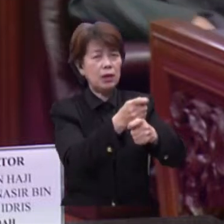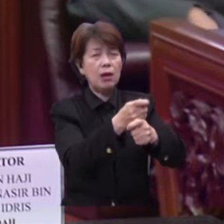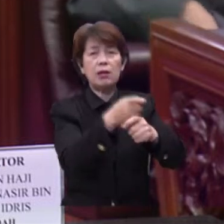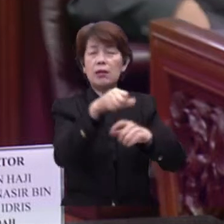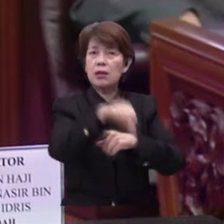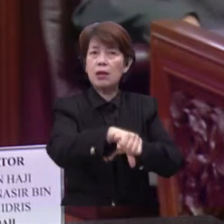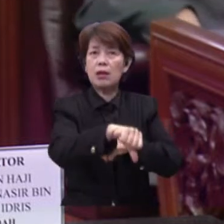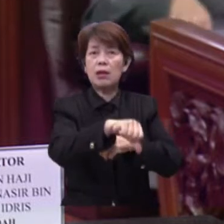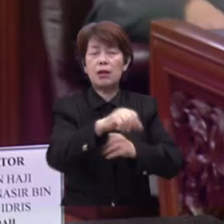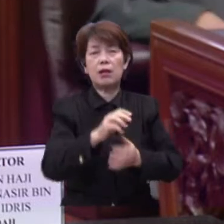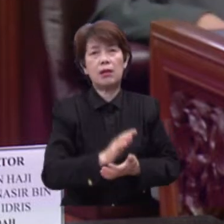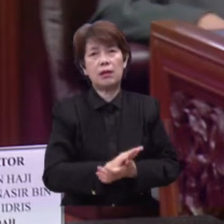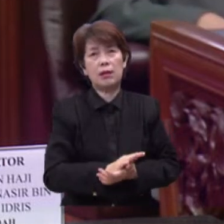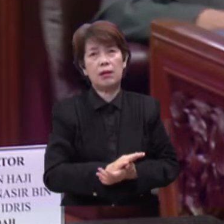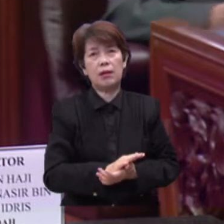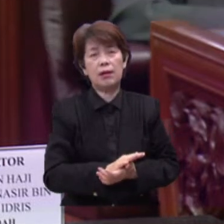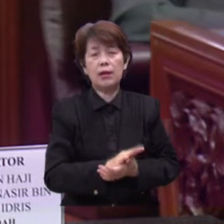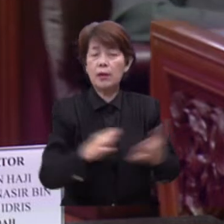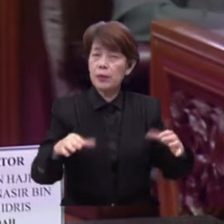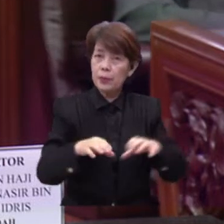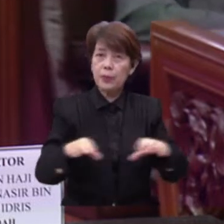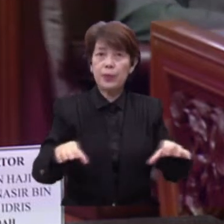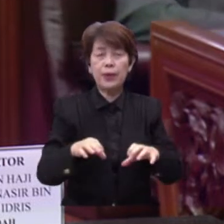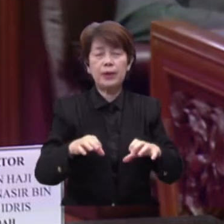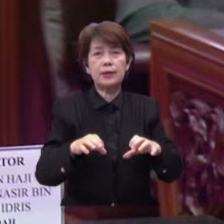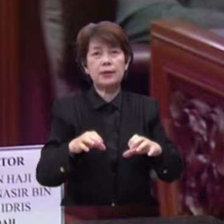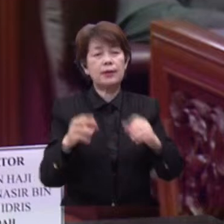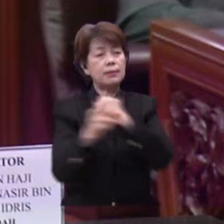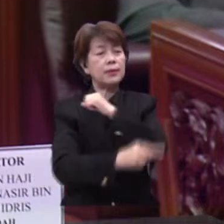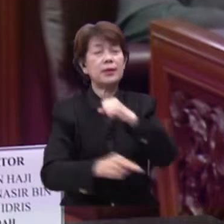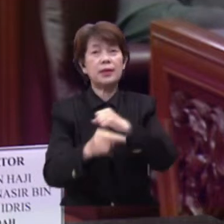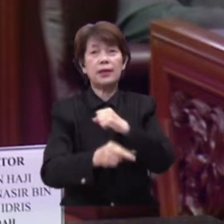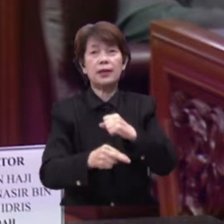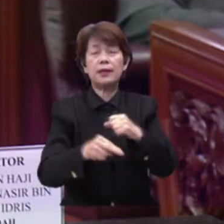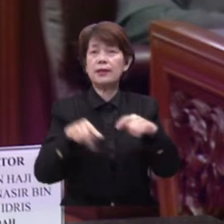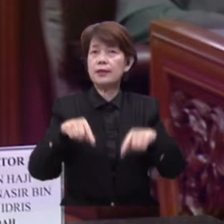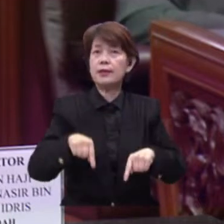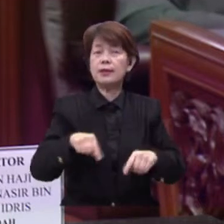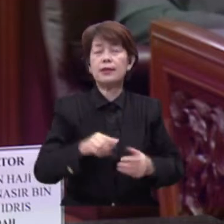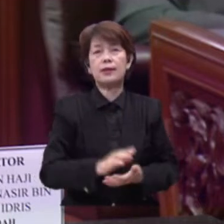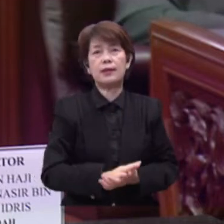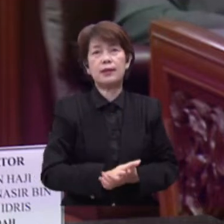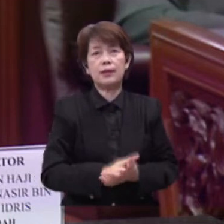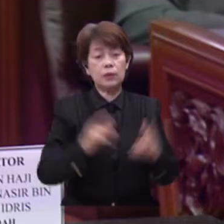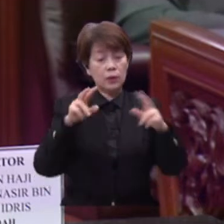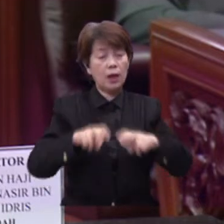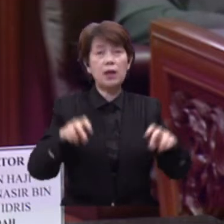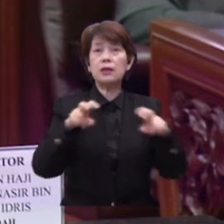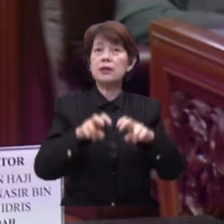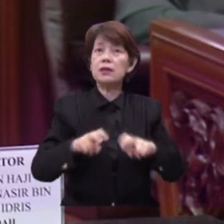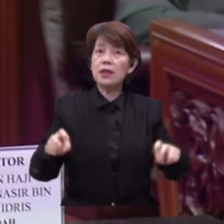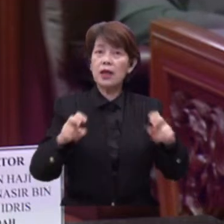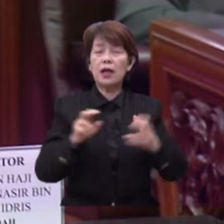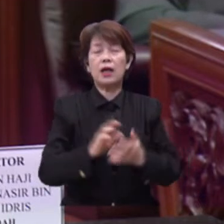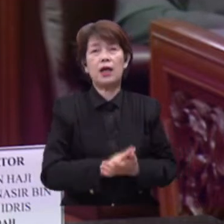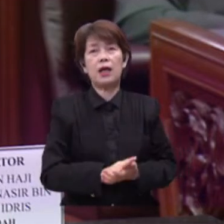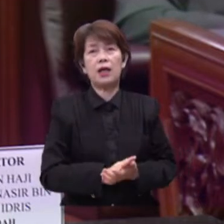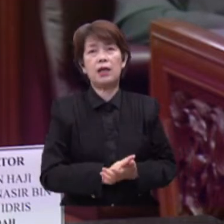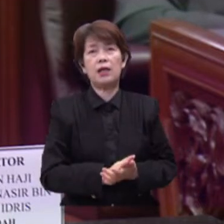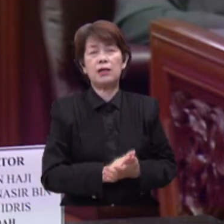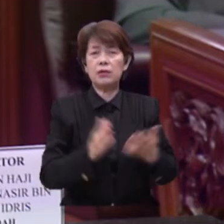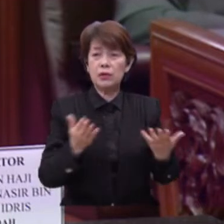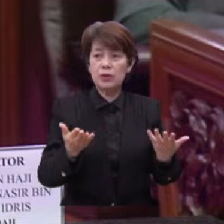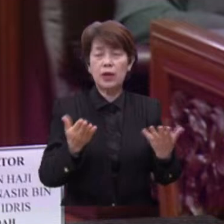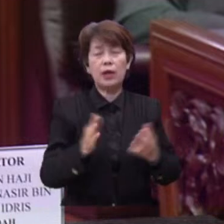untuk diimplementasikan dalam negara kita Adakah satu kajian dibuat sama ada Iya benar